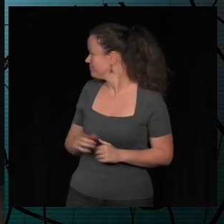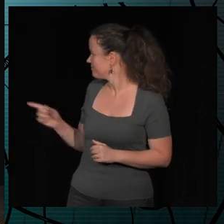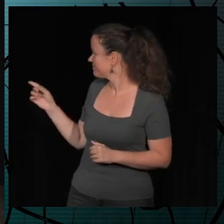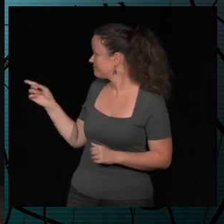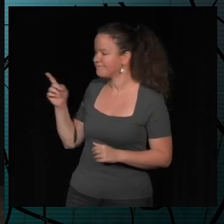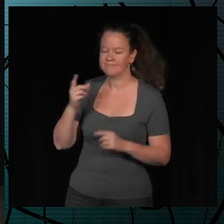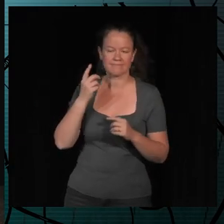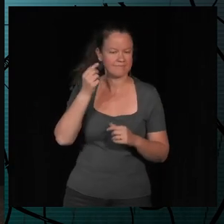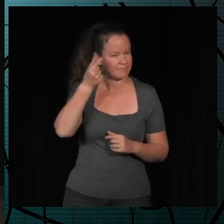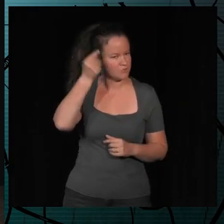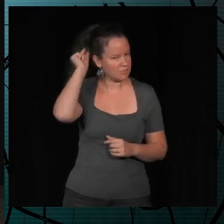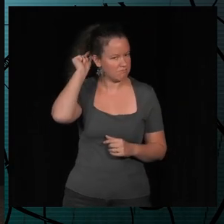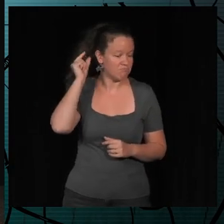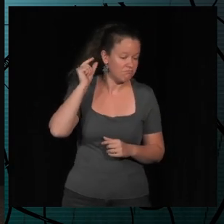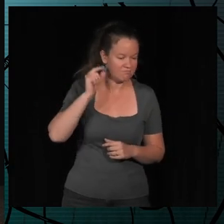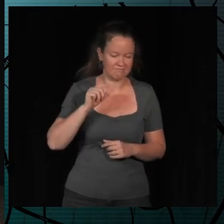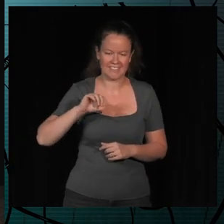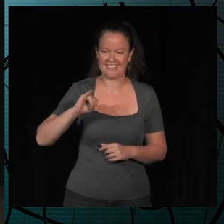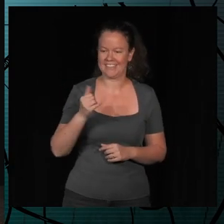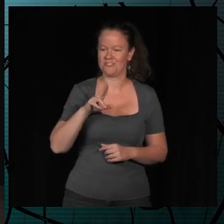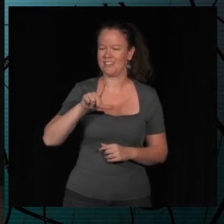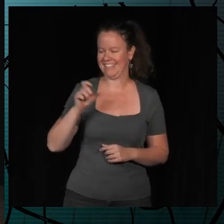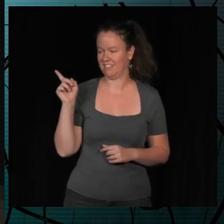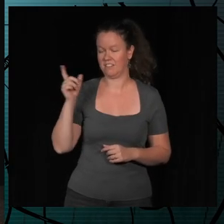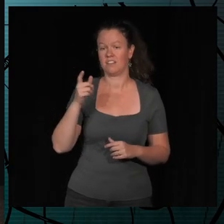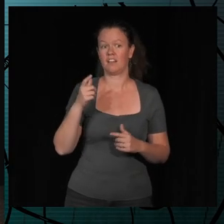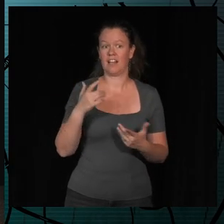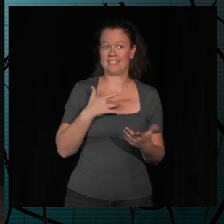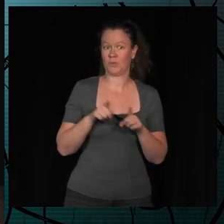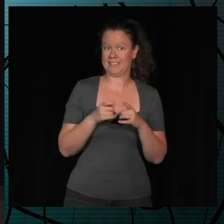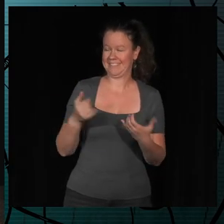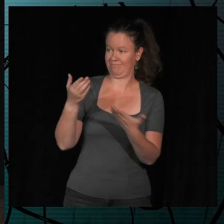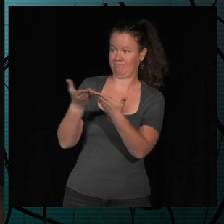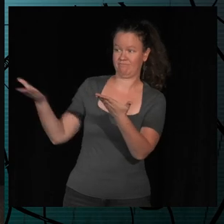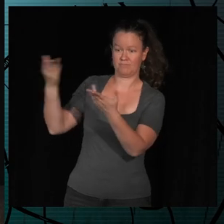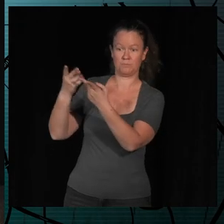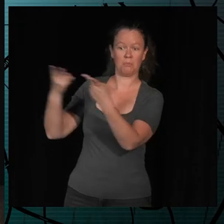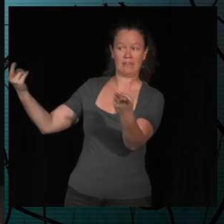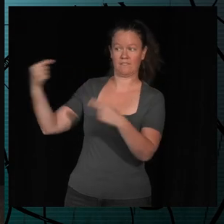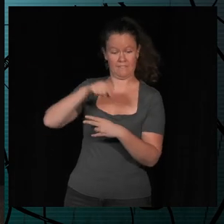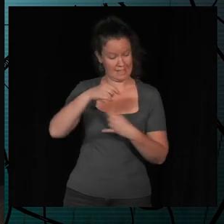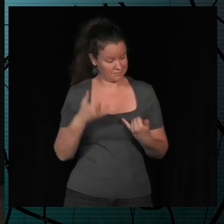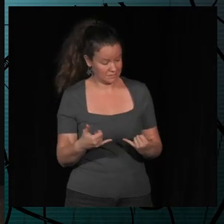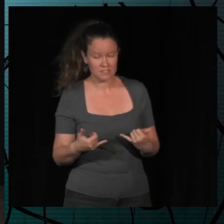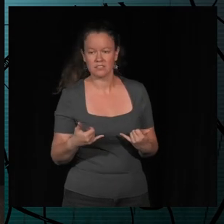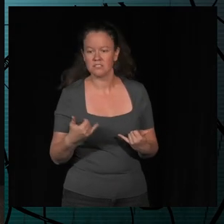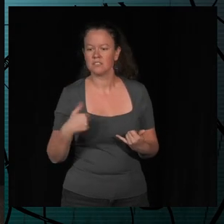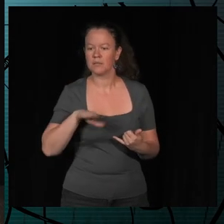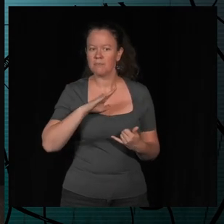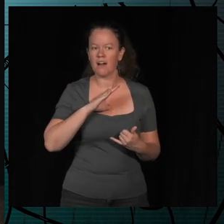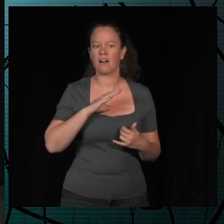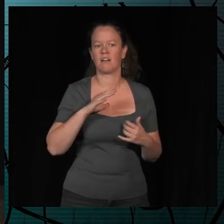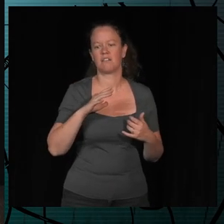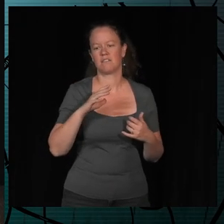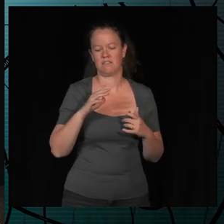les étudiants et les étudiantes qui viennent à la BPI quand ils viennent ils ont un usage plus ils se restreignent dans leur usage des